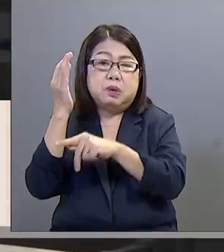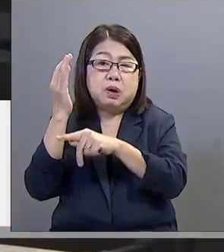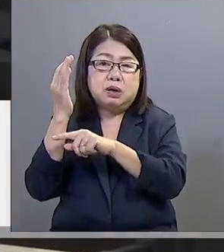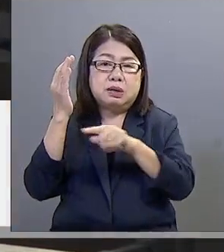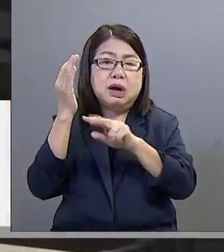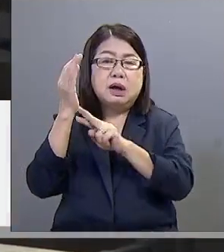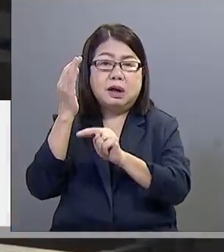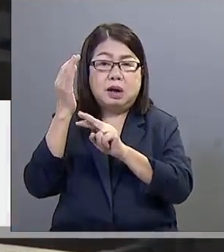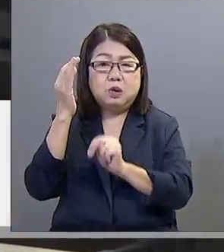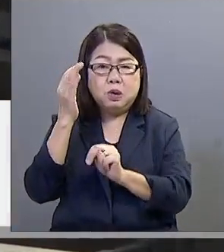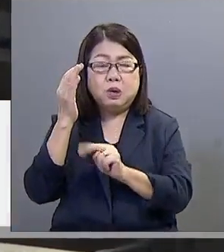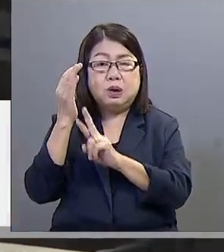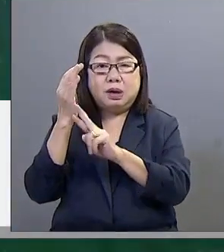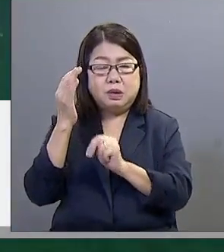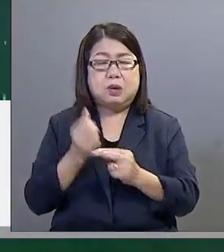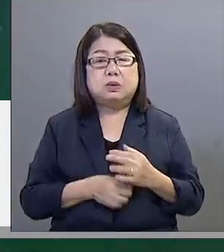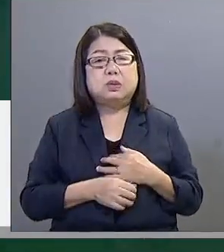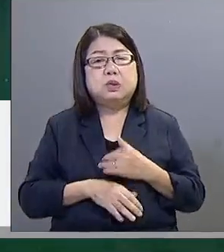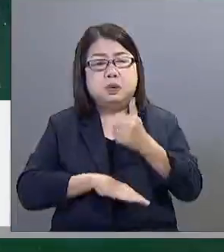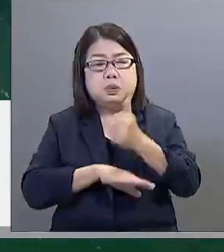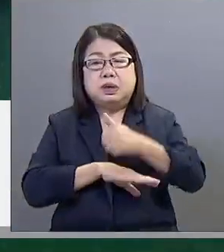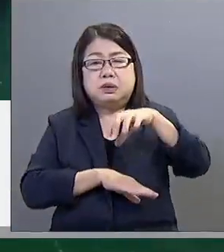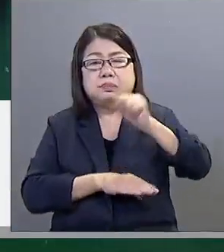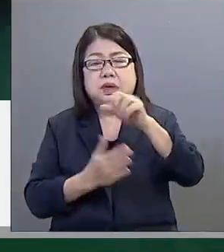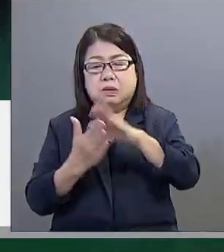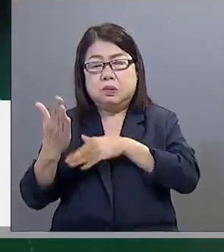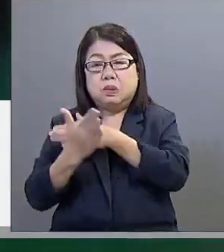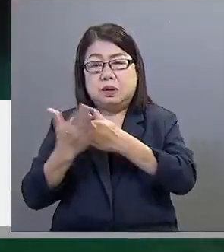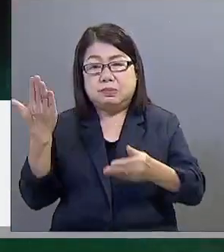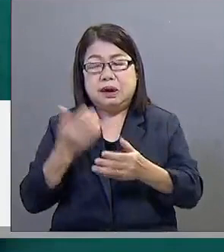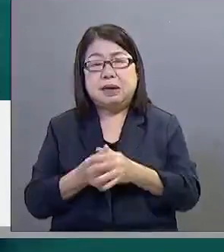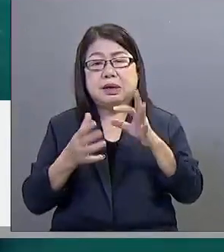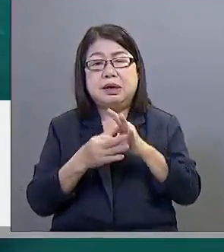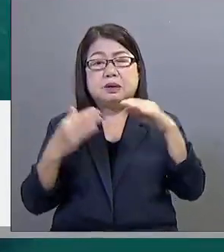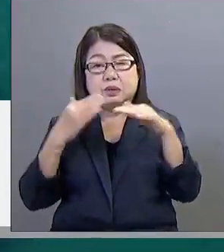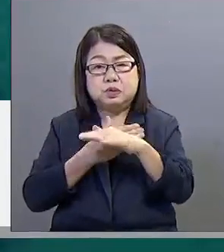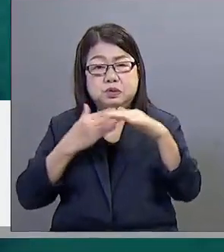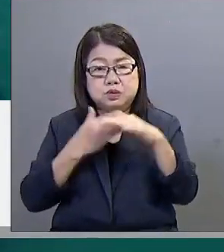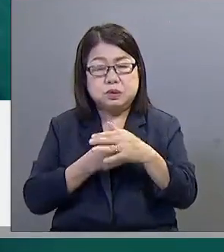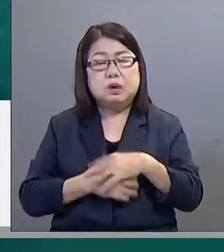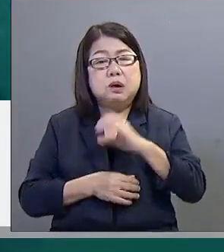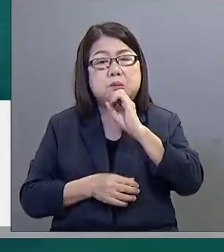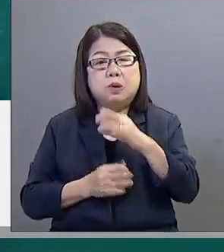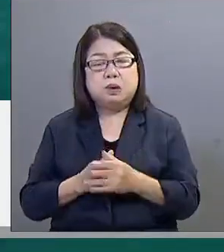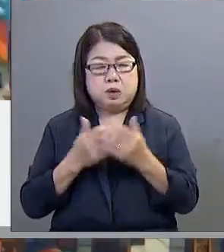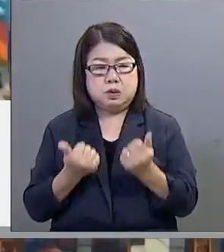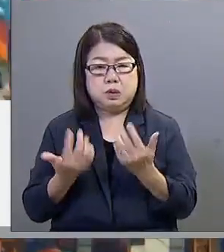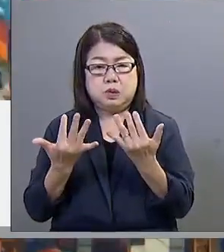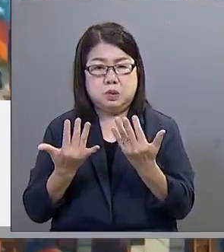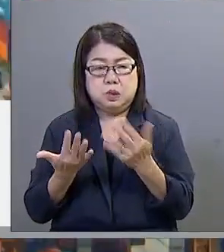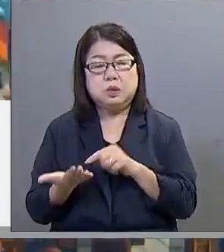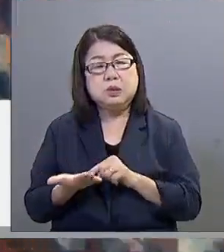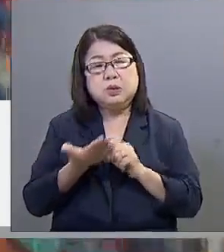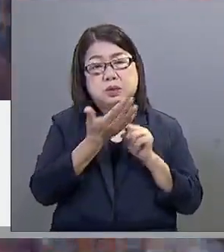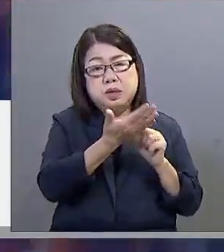ทางนายปัญญาชูพานิชผู้อำนวยการสำนักงานนโยบายและแผนขนส่งการจราจรเปิดเผยว่าตอนนี้อยู่ระหว่างการเตรียมเสนอ